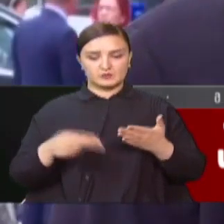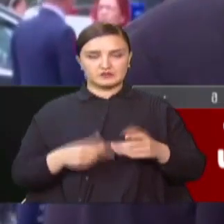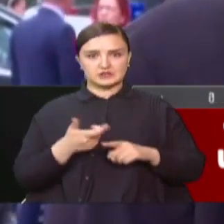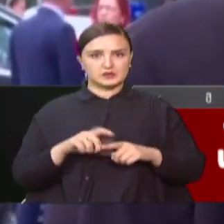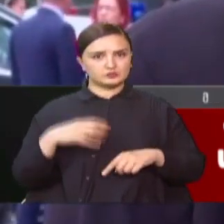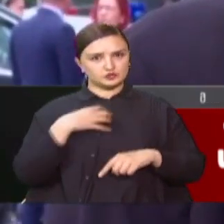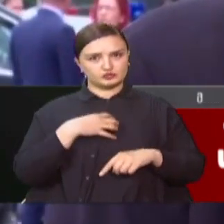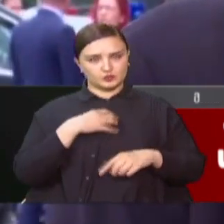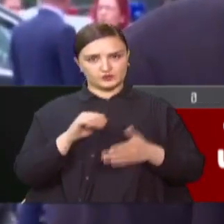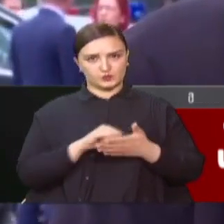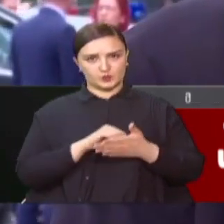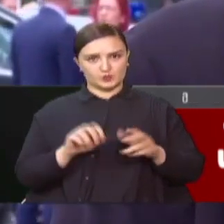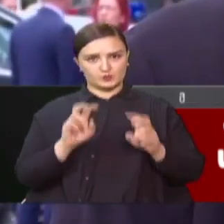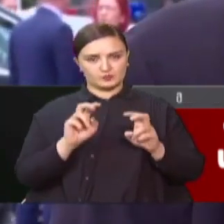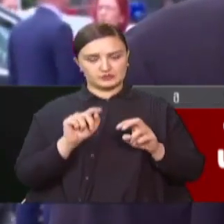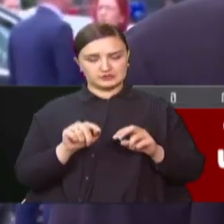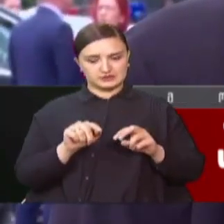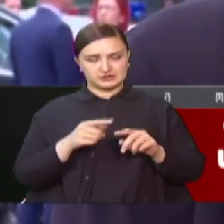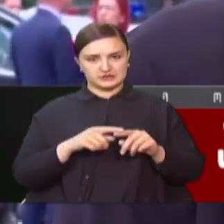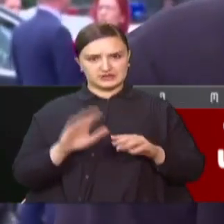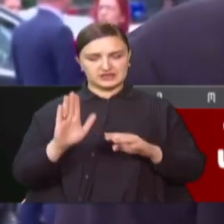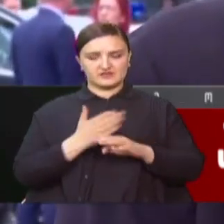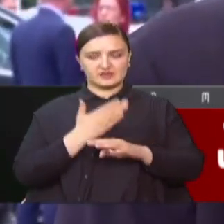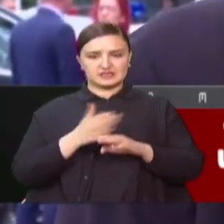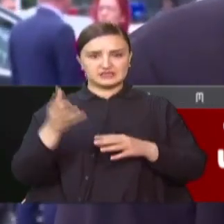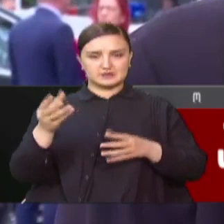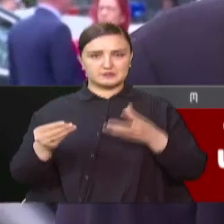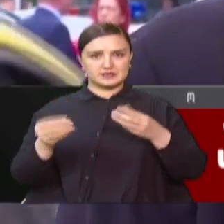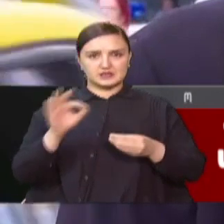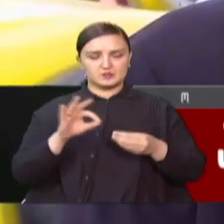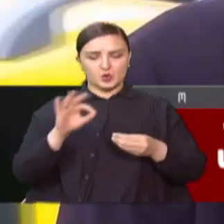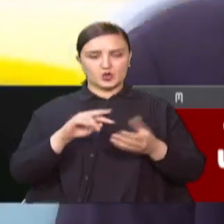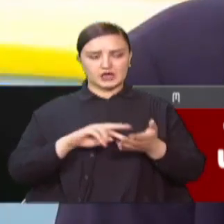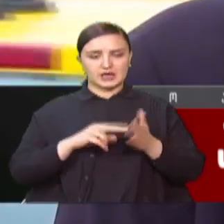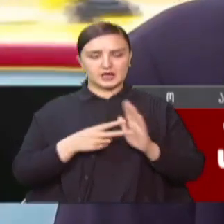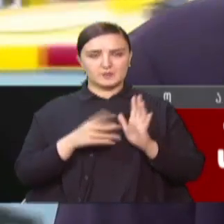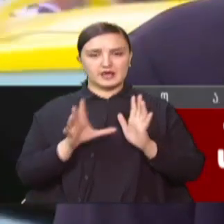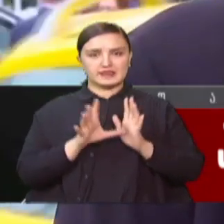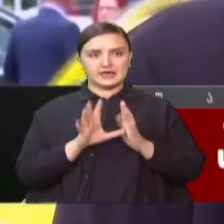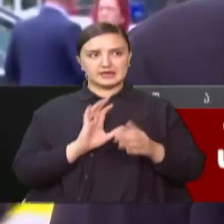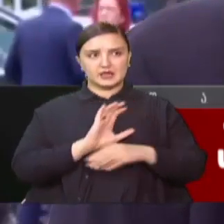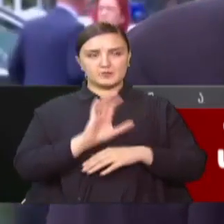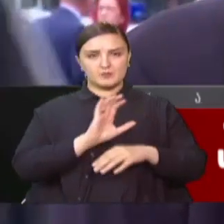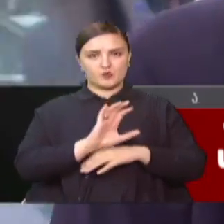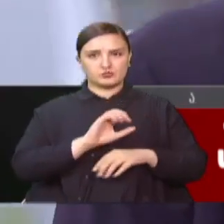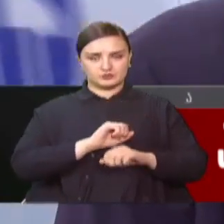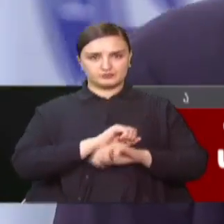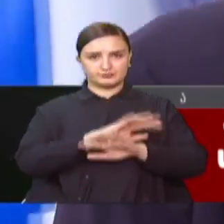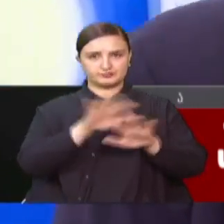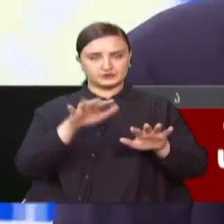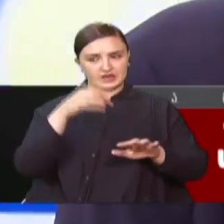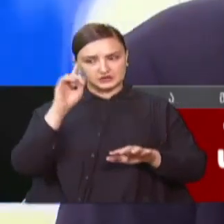ძალიან მნიშვნელოვან დოკუმენტს, რომელიც დივერსიფიცირების გეგმის ფარგლებში ითვალისწინებს ენერგიის იმპორტს აზერბაიჯანიდან